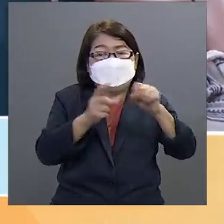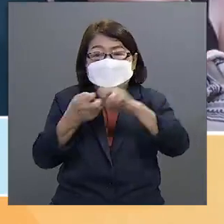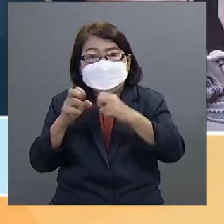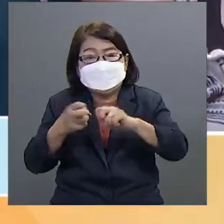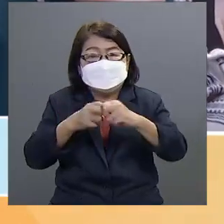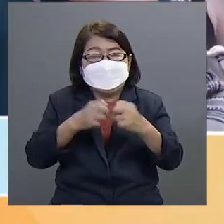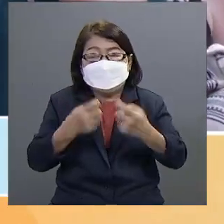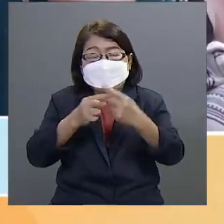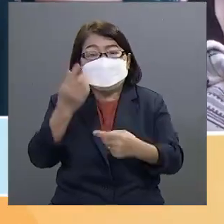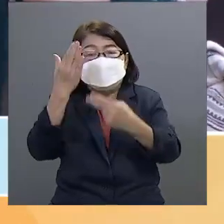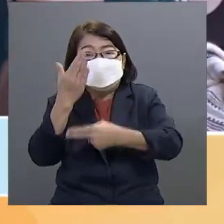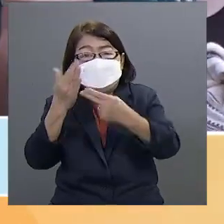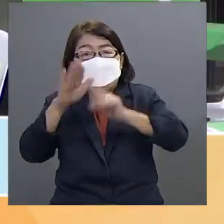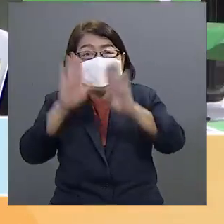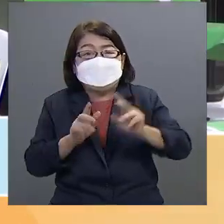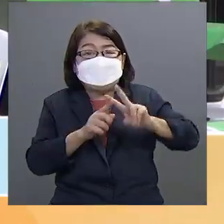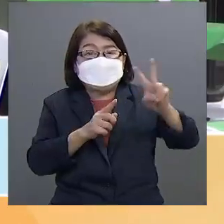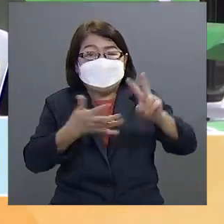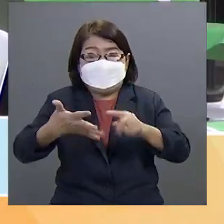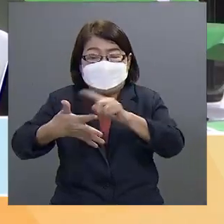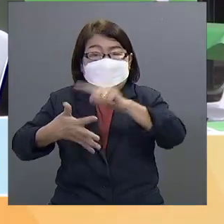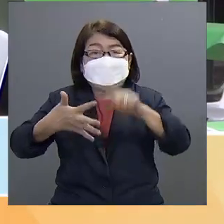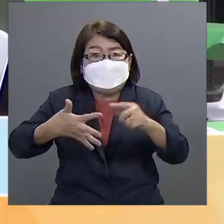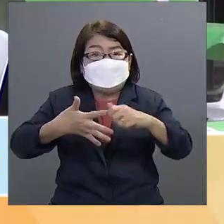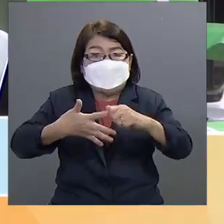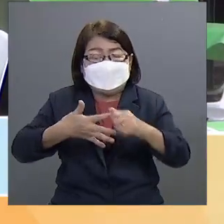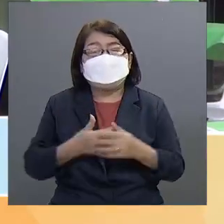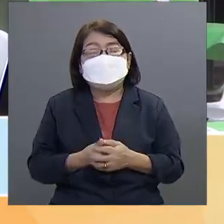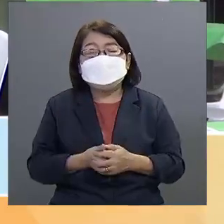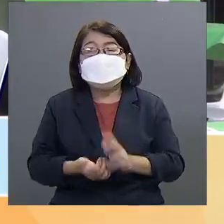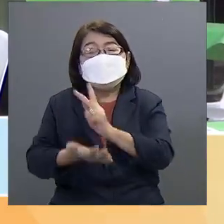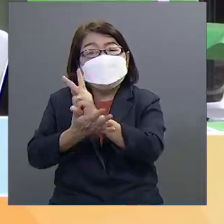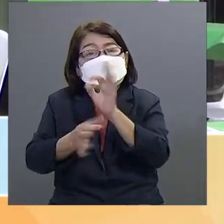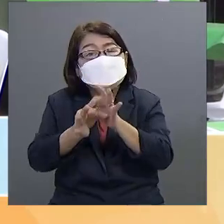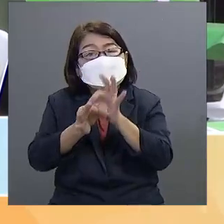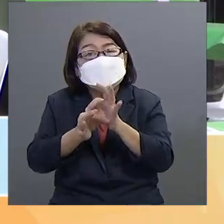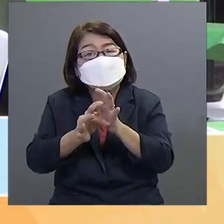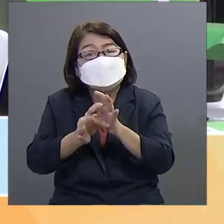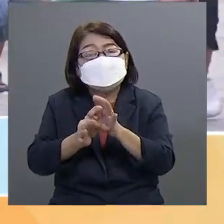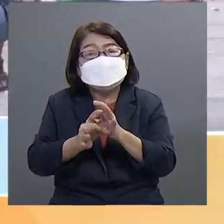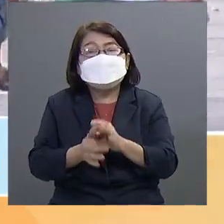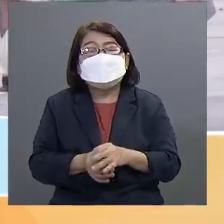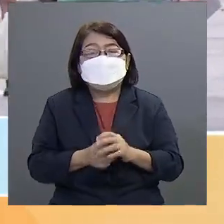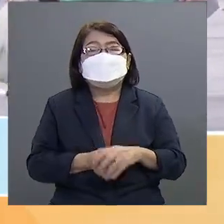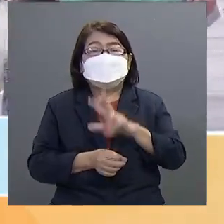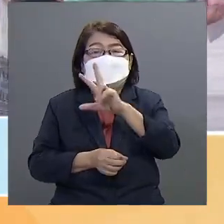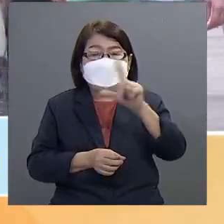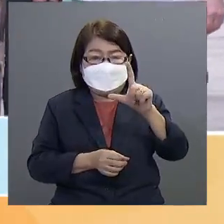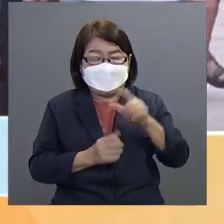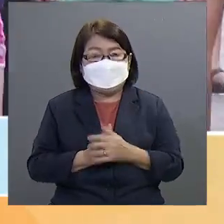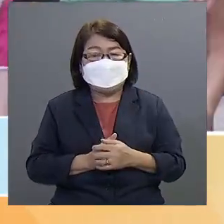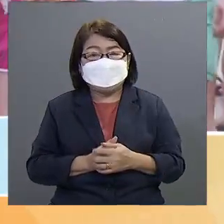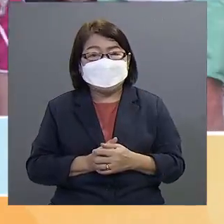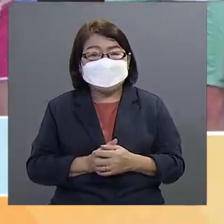ได้โฮสเทลเพื่อการท่องเที่ยวอย่างเงี้ยนะครับไปกู้แบงค์นะครับคนละ3ล้านบาทอย่างเงี้ยนะถ้าแสนราย3แสนล้าน